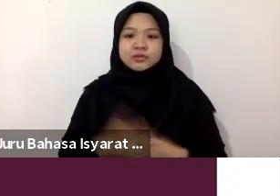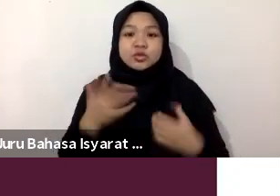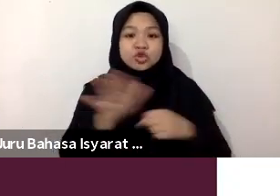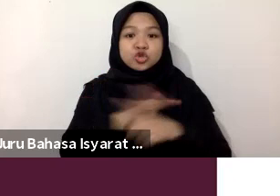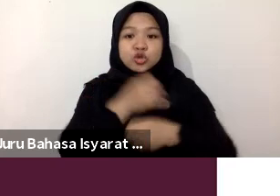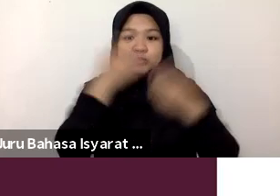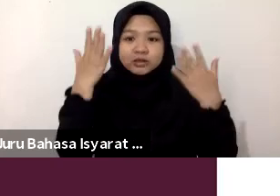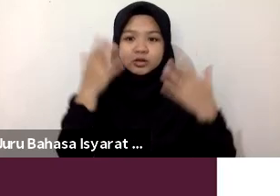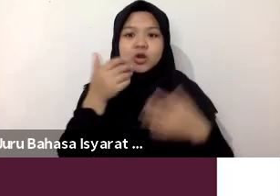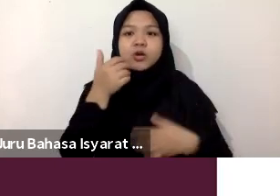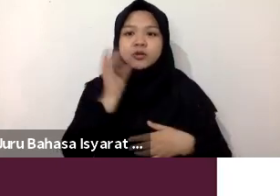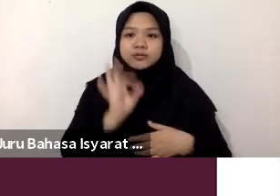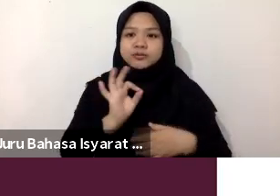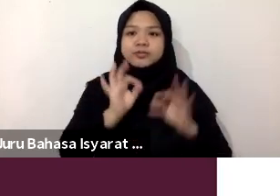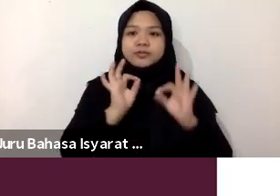ya.